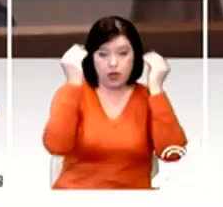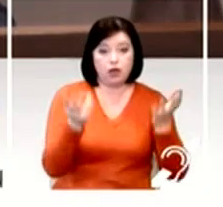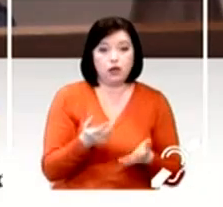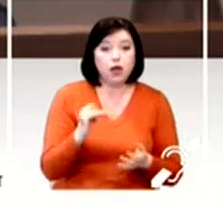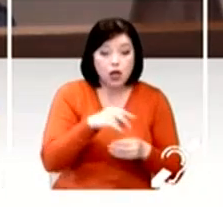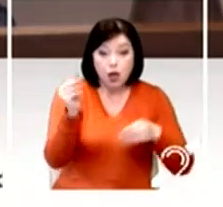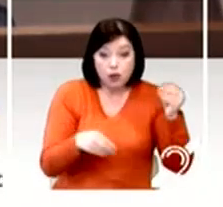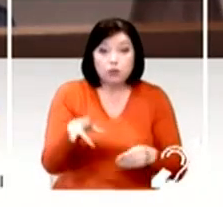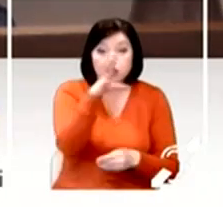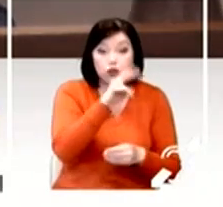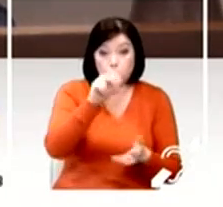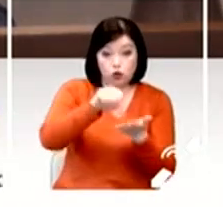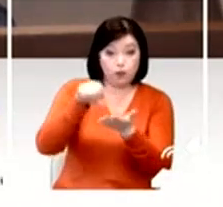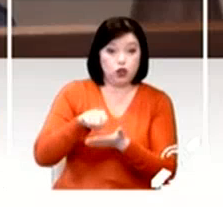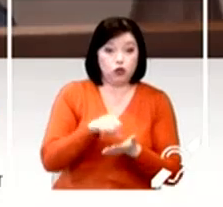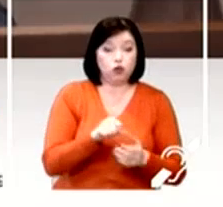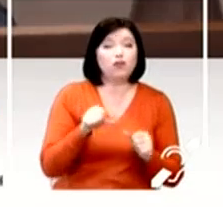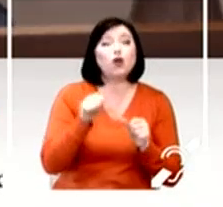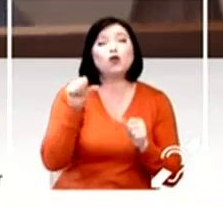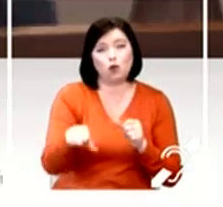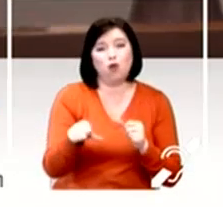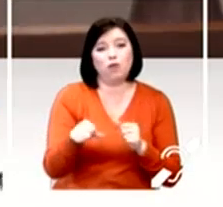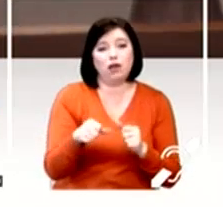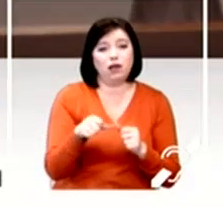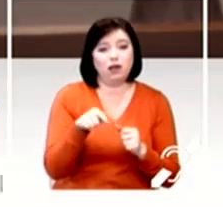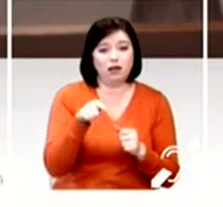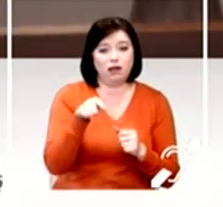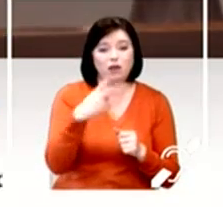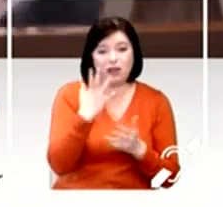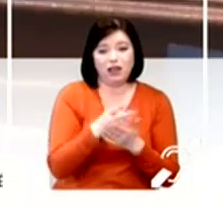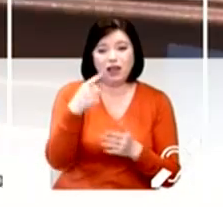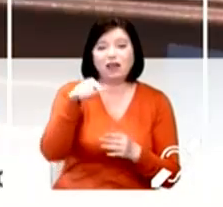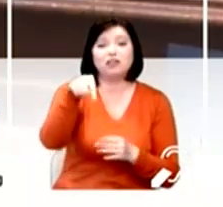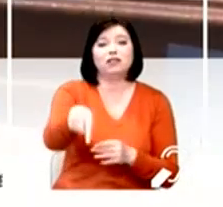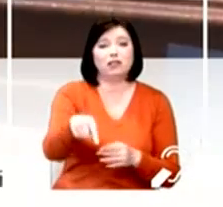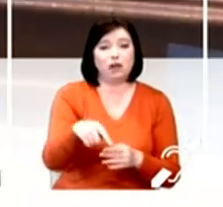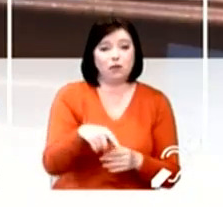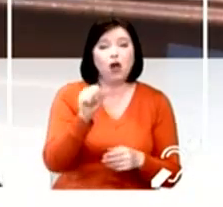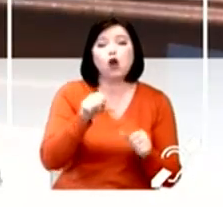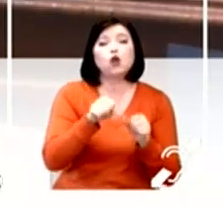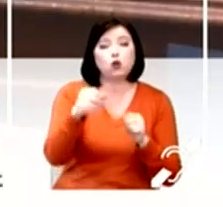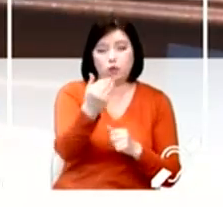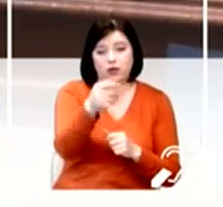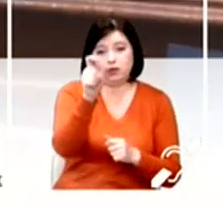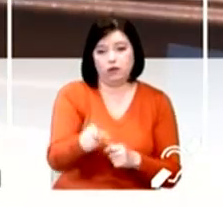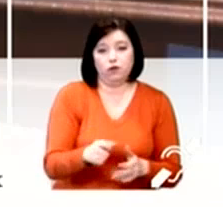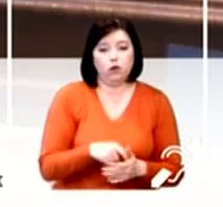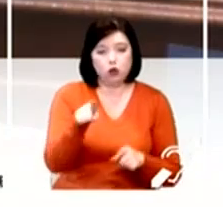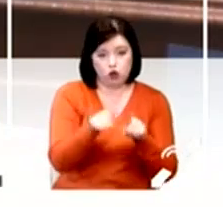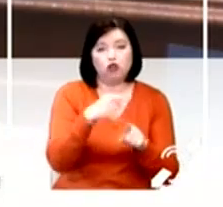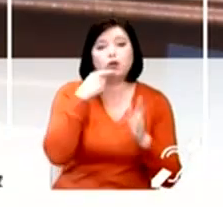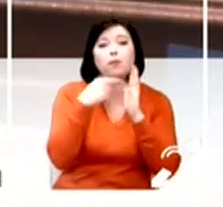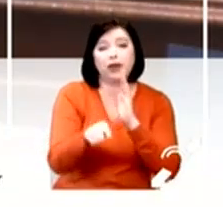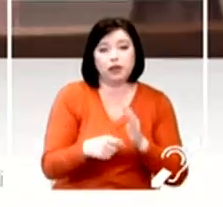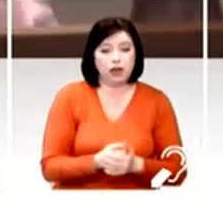semnăm poate toți cei prezenți în această sală, cu excepția la... Ia că mai avem unul jos acolo, poate cu excepție la alt trădător.